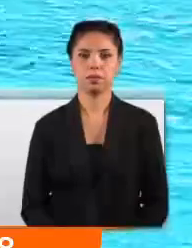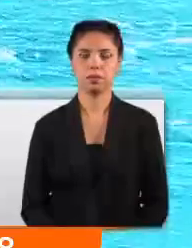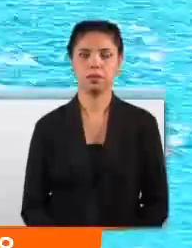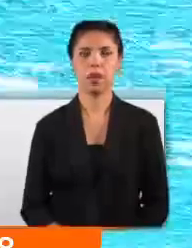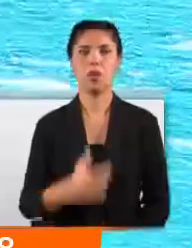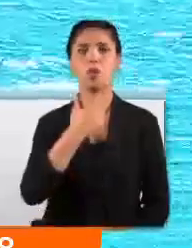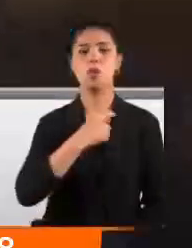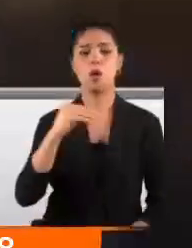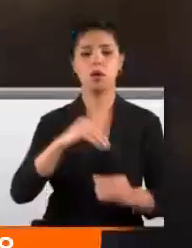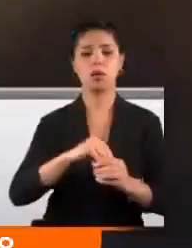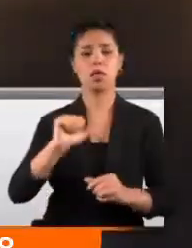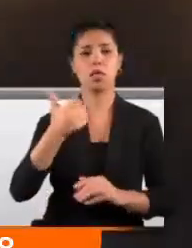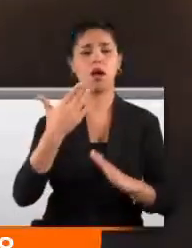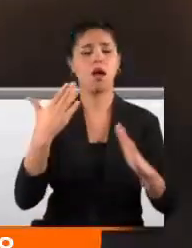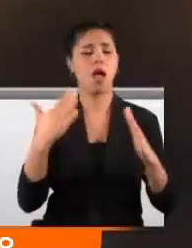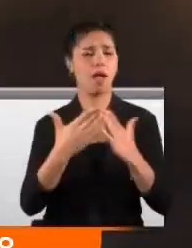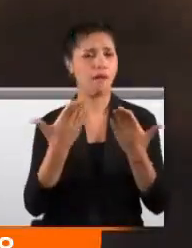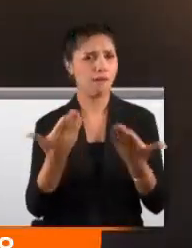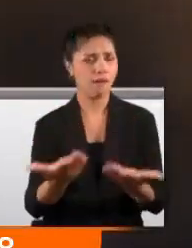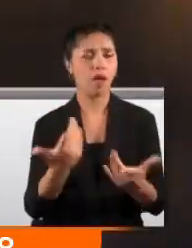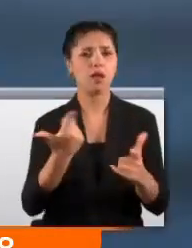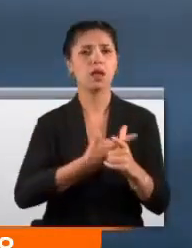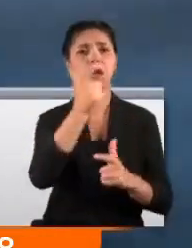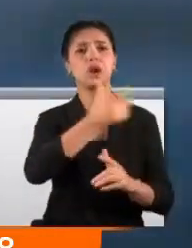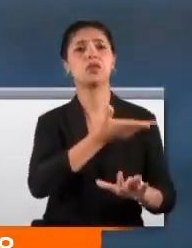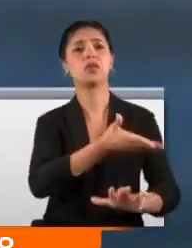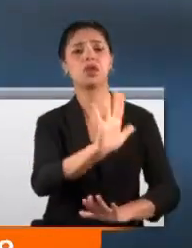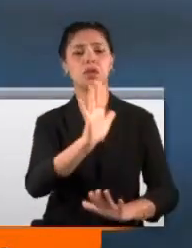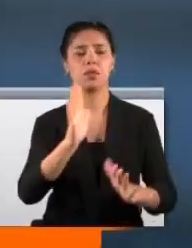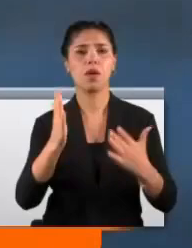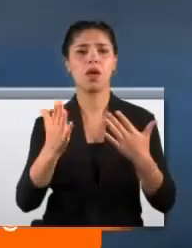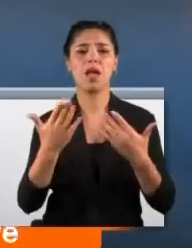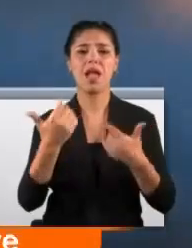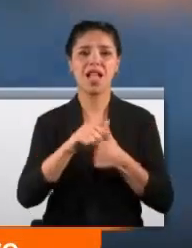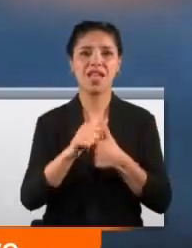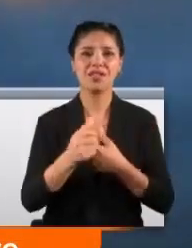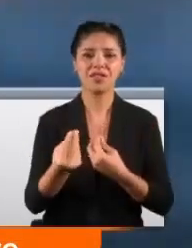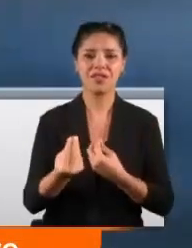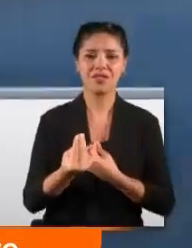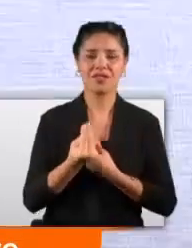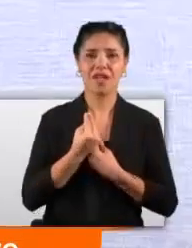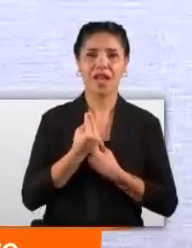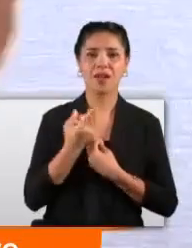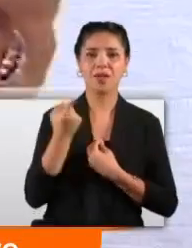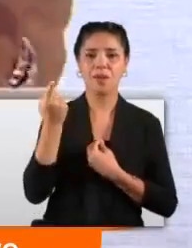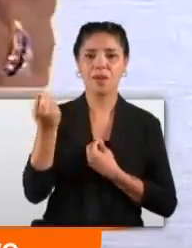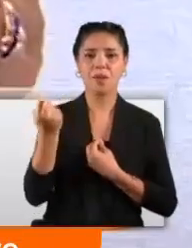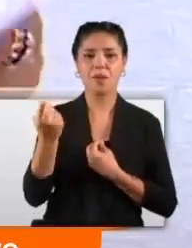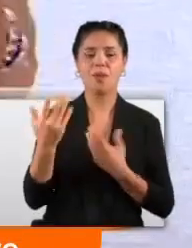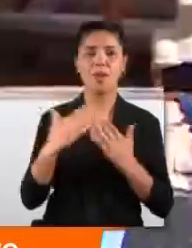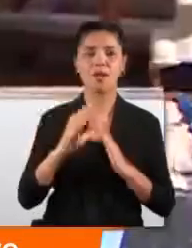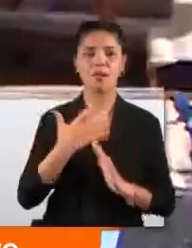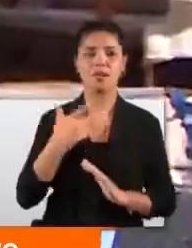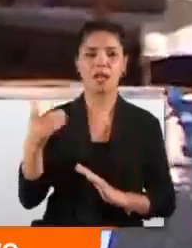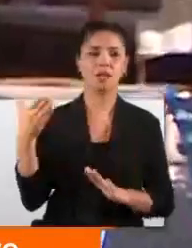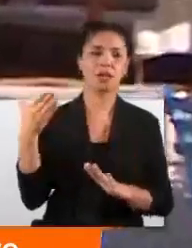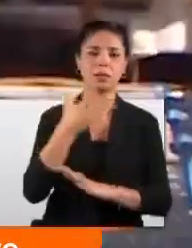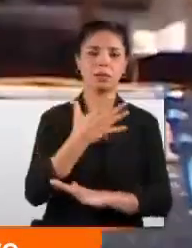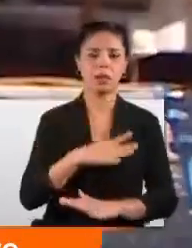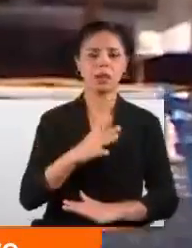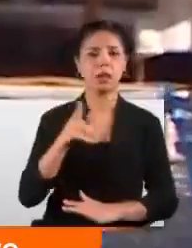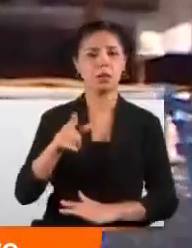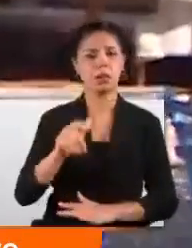Boğaz'da bir yalı, çıkmak bilmeyen kiracı ve eşinden yadigar kalan yuvasına kavuşmak isteyen bir ev sahibi. Bu